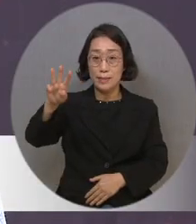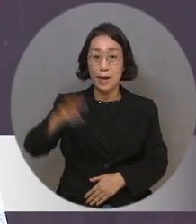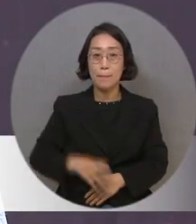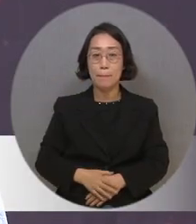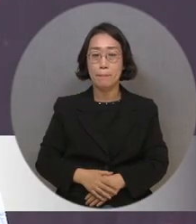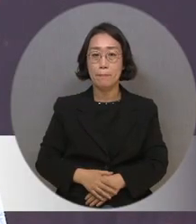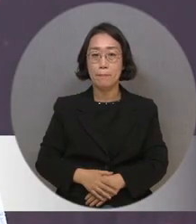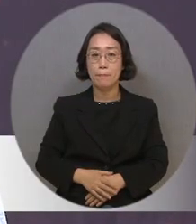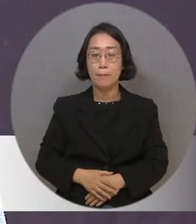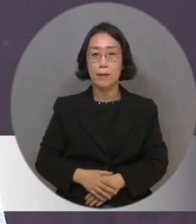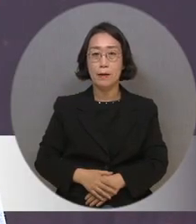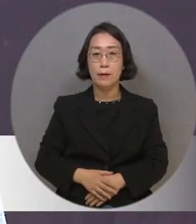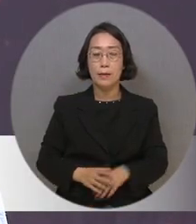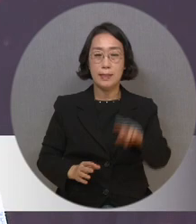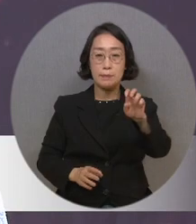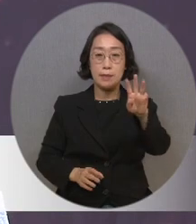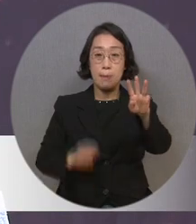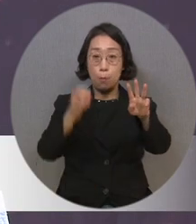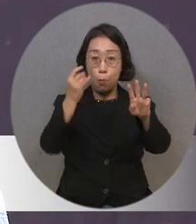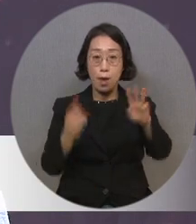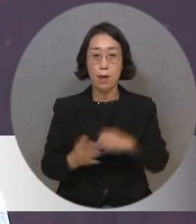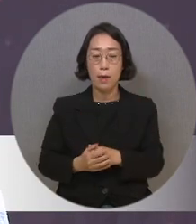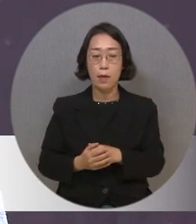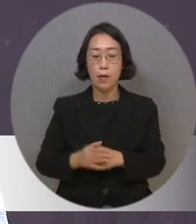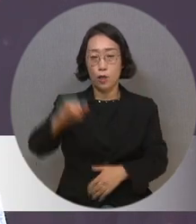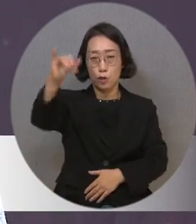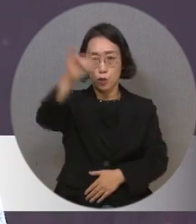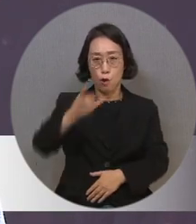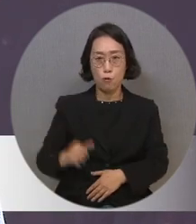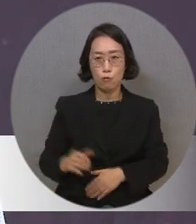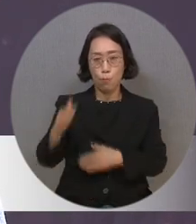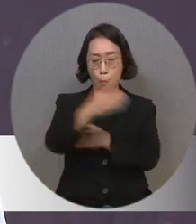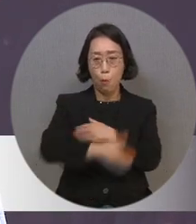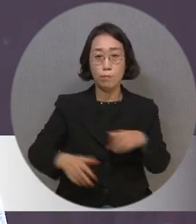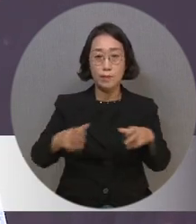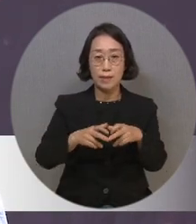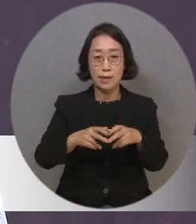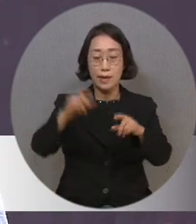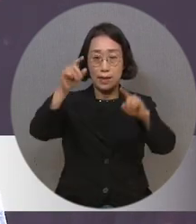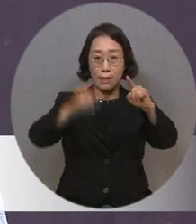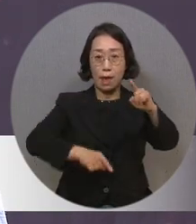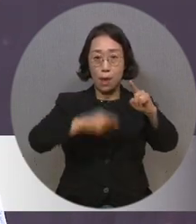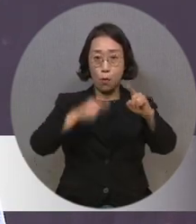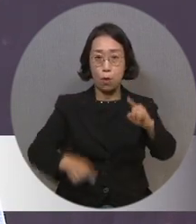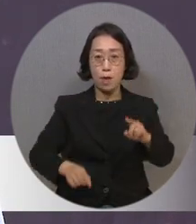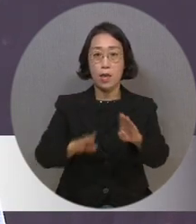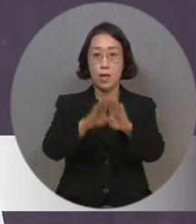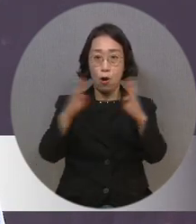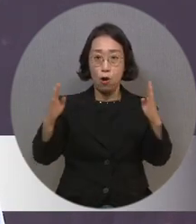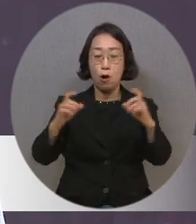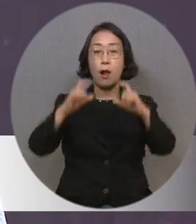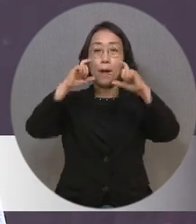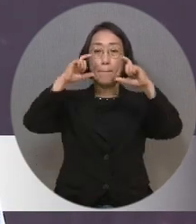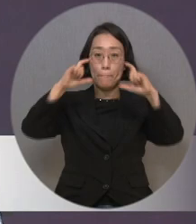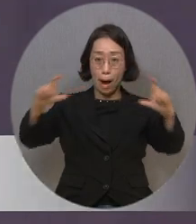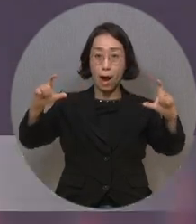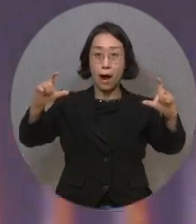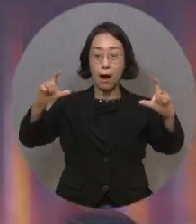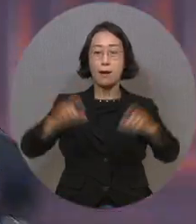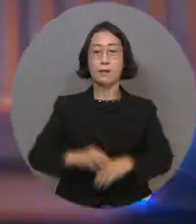2023년도 제23회 전국 지체장애인 대회를